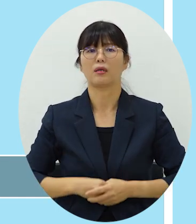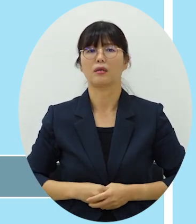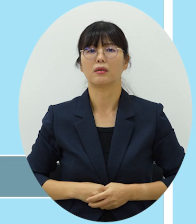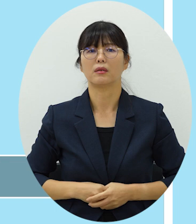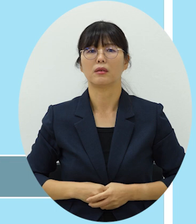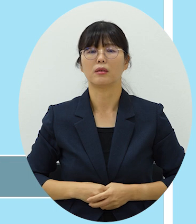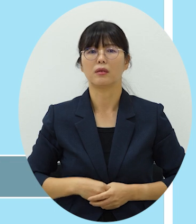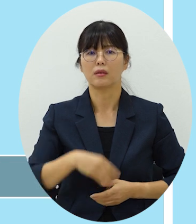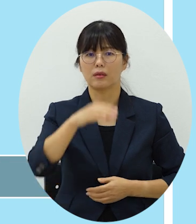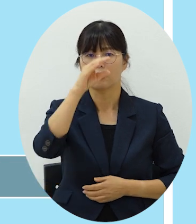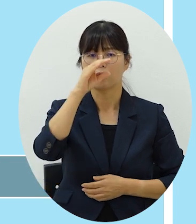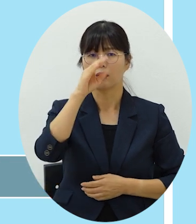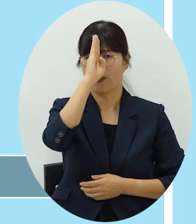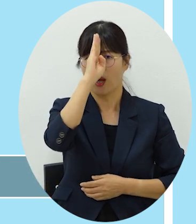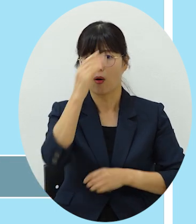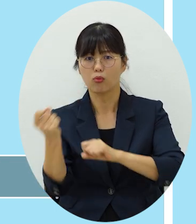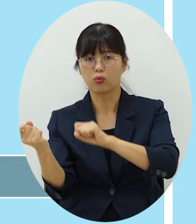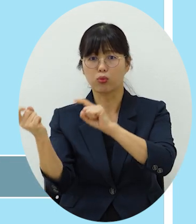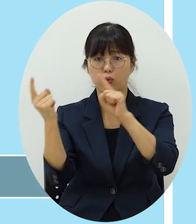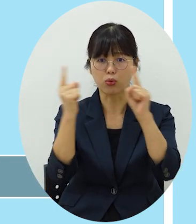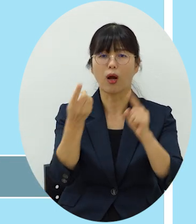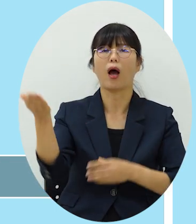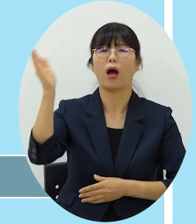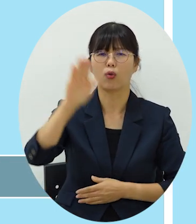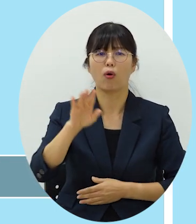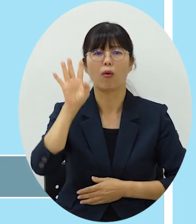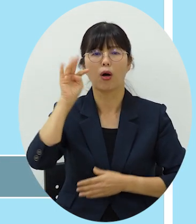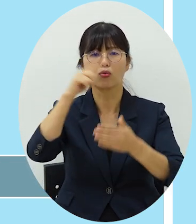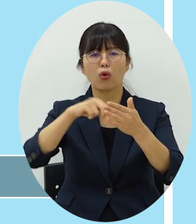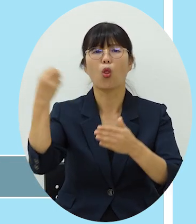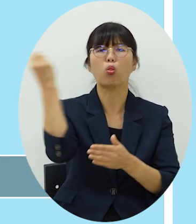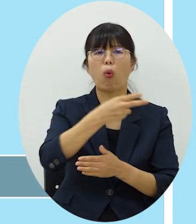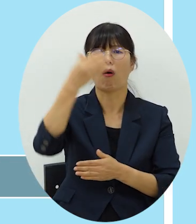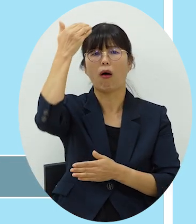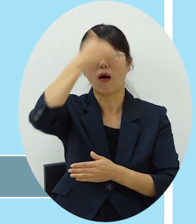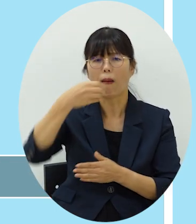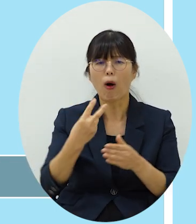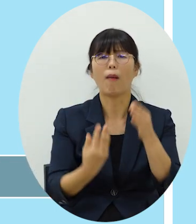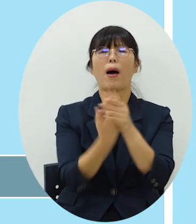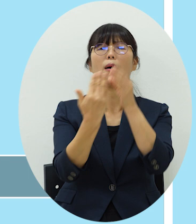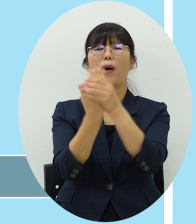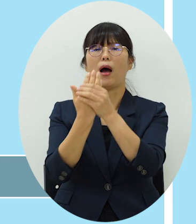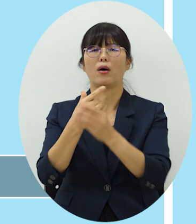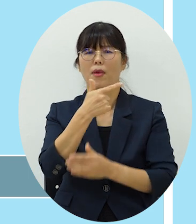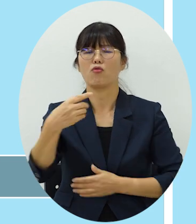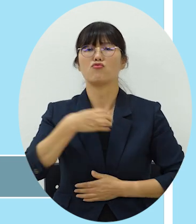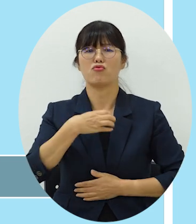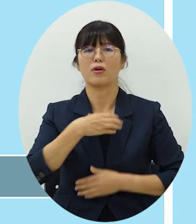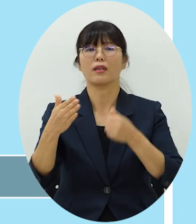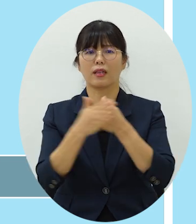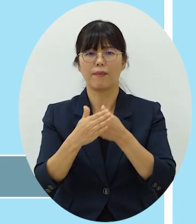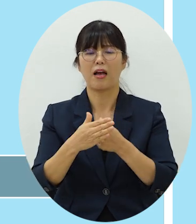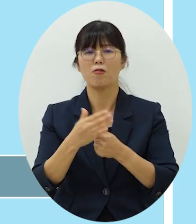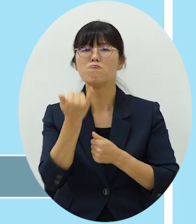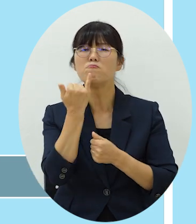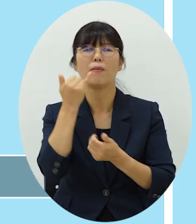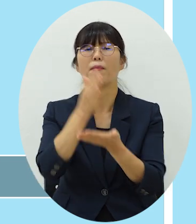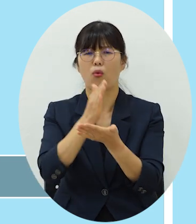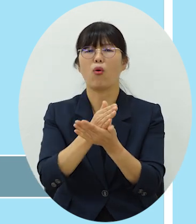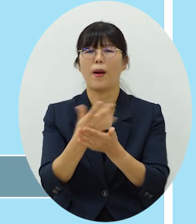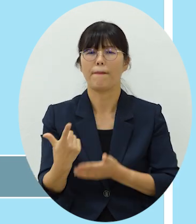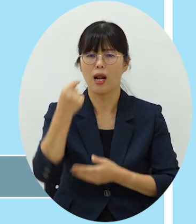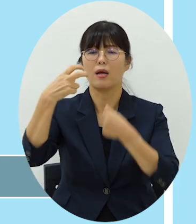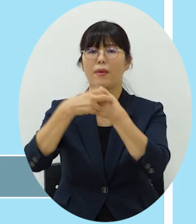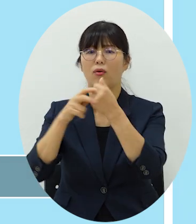경우에는 증상이 호전되었다고 하더라도 며칠 이내에 뇌졸중이 다시 발생할 위험이 매우 크기 때문에 안심하지 말고